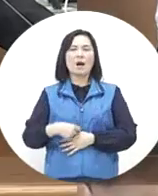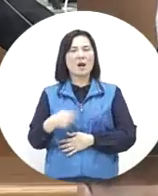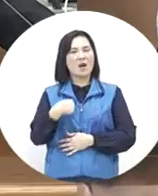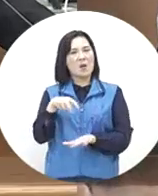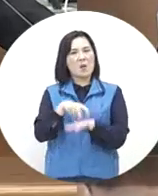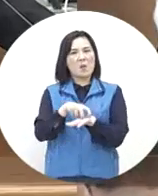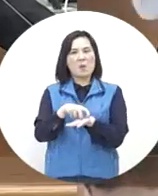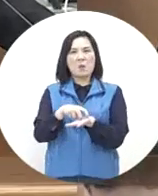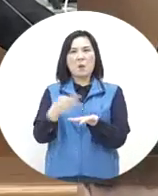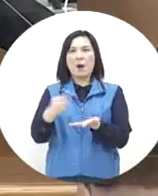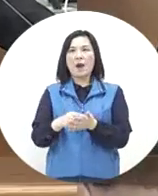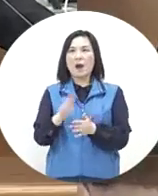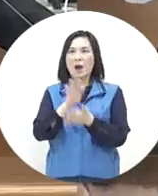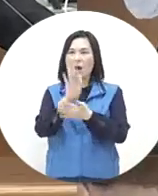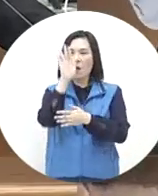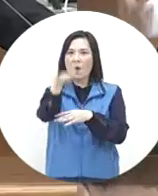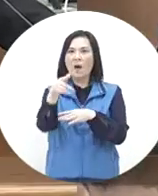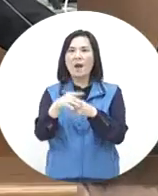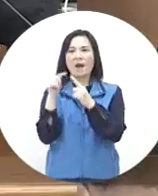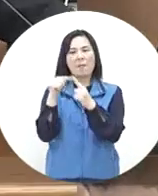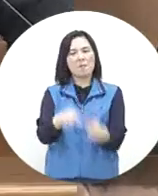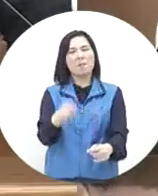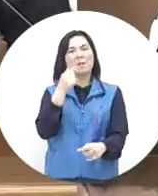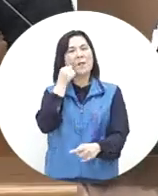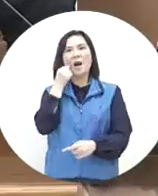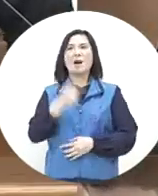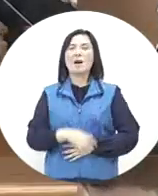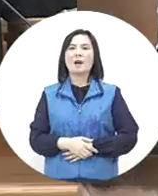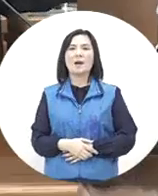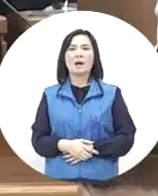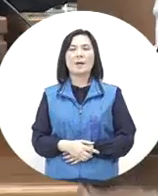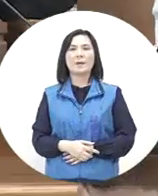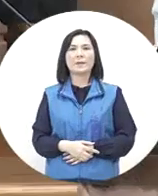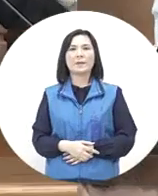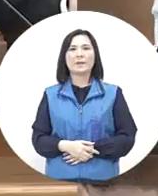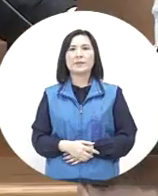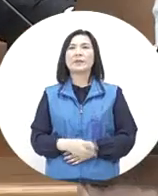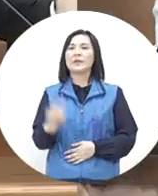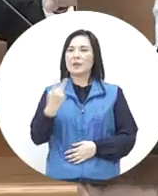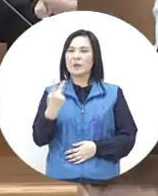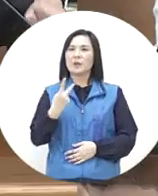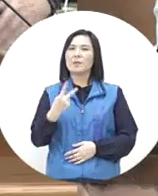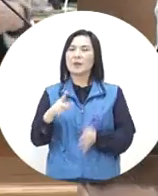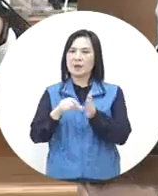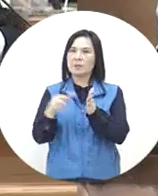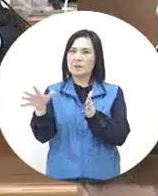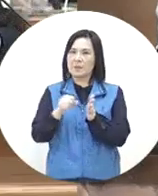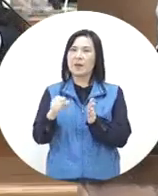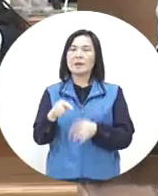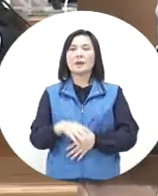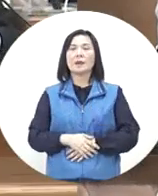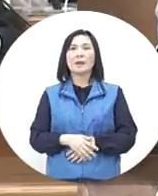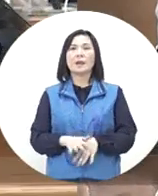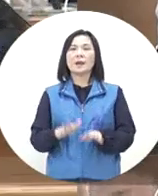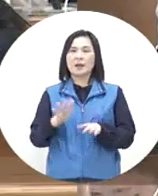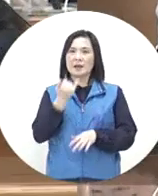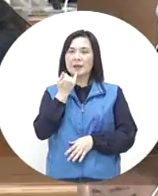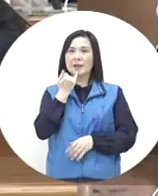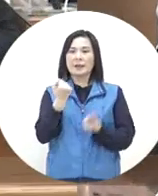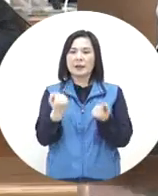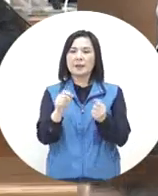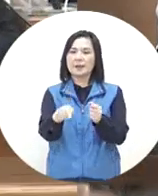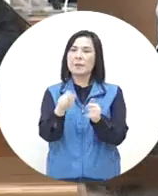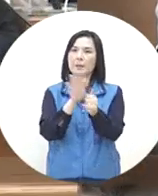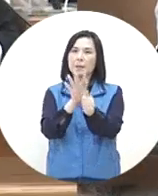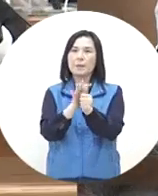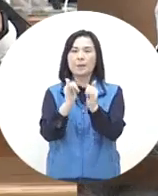空窗期了，对不对？这都是这样啦， 一个议员，我们两个好好把握，现在有机会在这里为人民做事